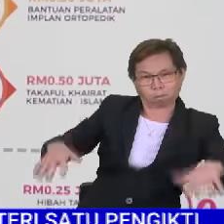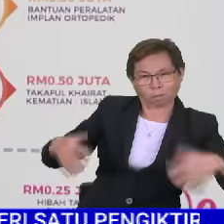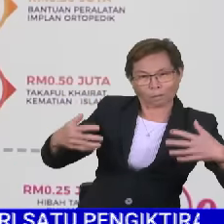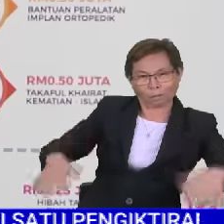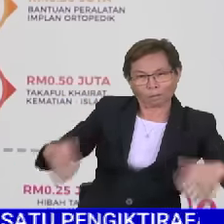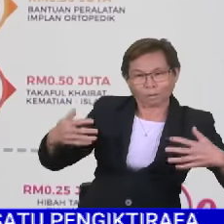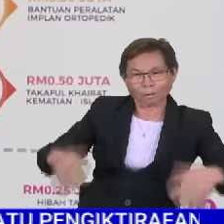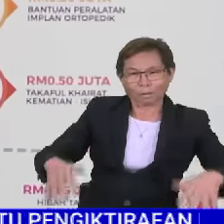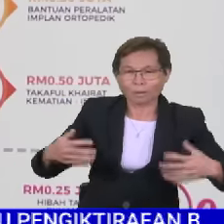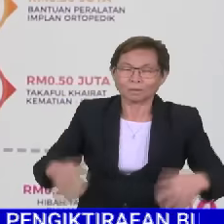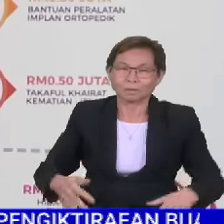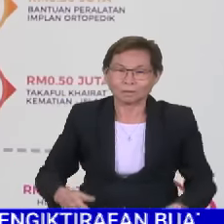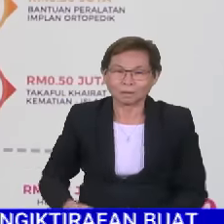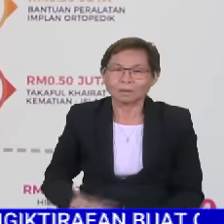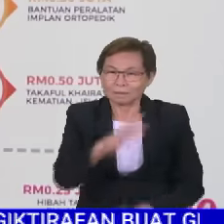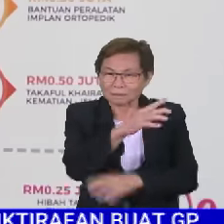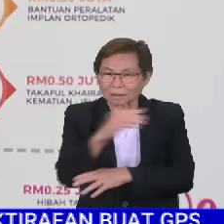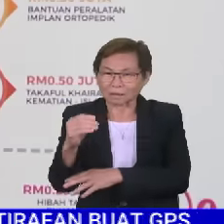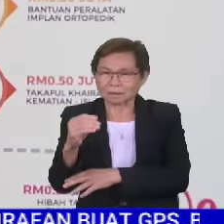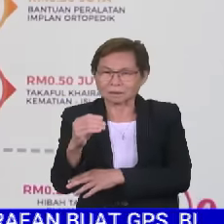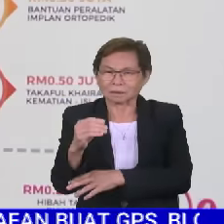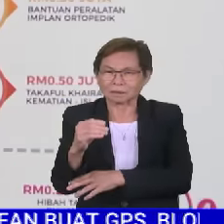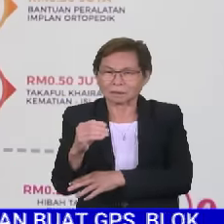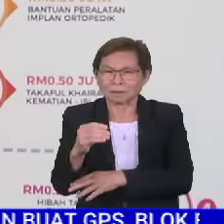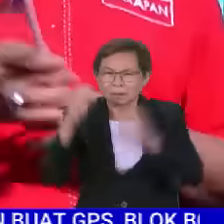dalam pertuturan dan juga dari segi